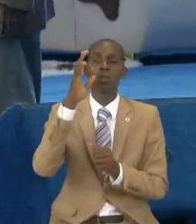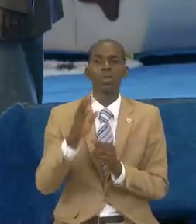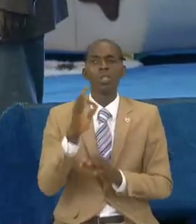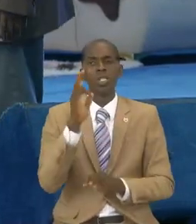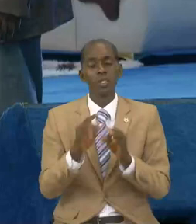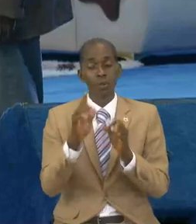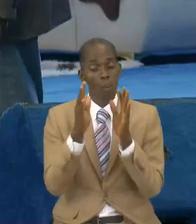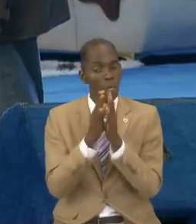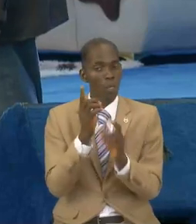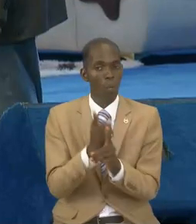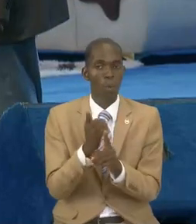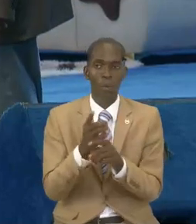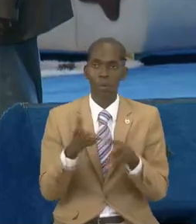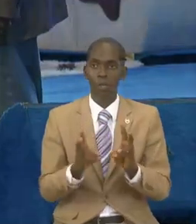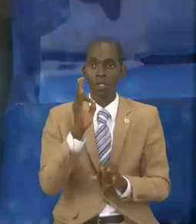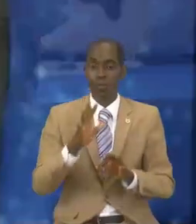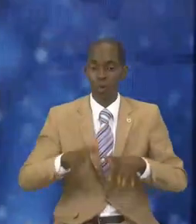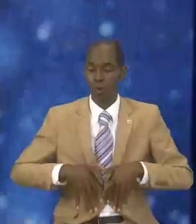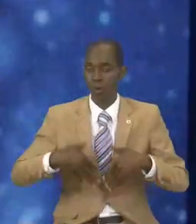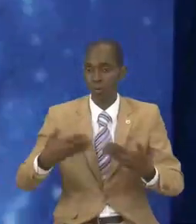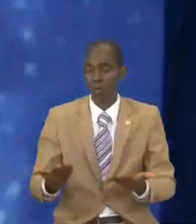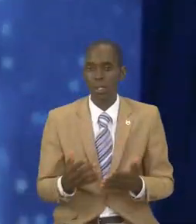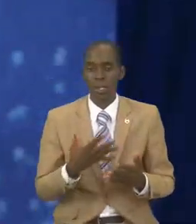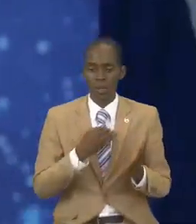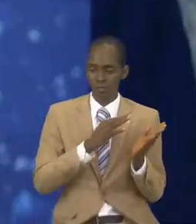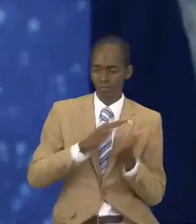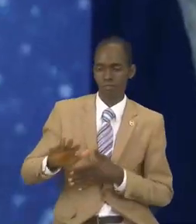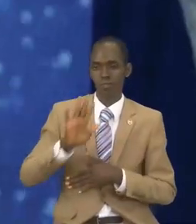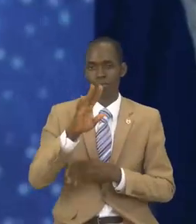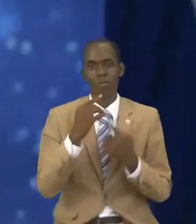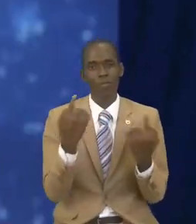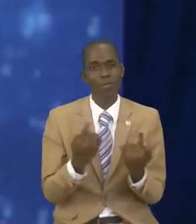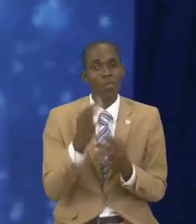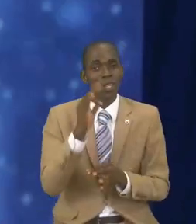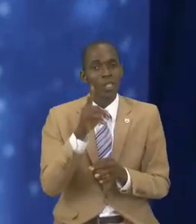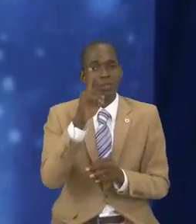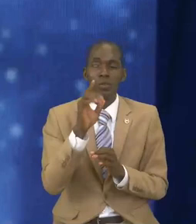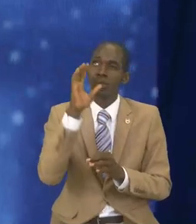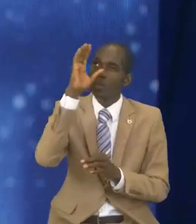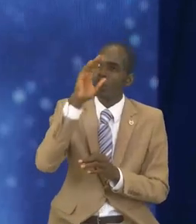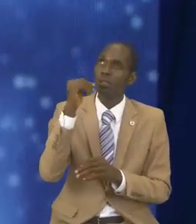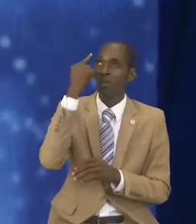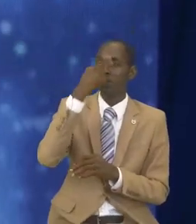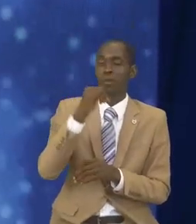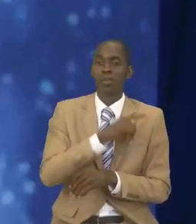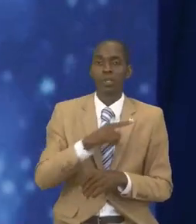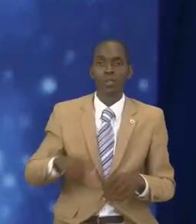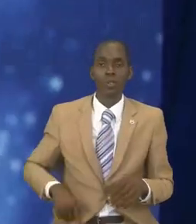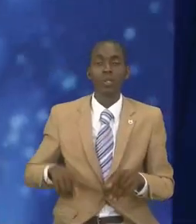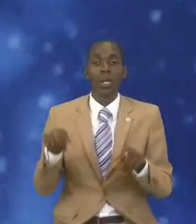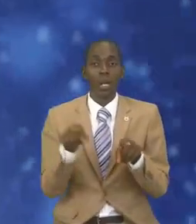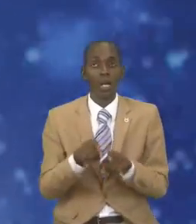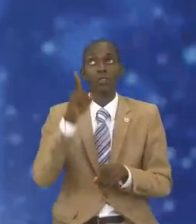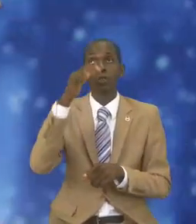tu prie de la bonne manière, si tu confesses et abandonnes tes péchés, si tu cherches la face du Seigneur, comme Dieu